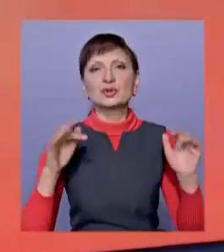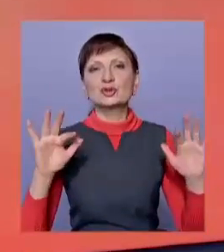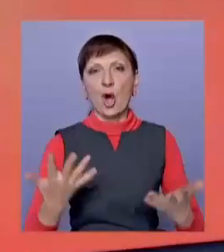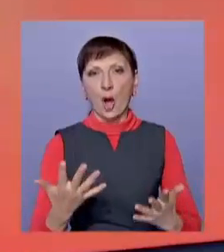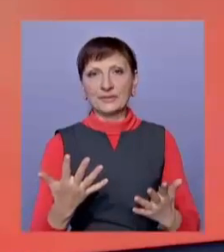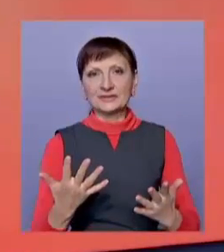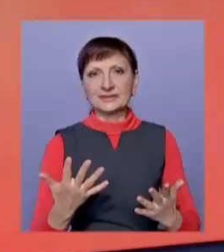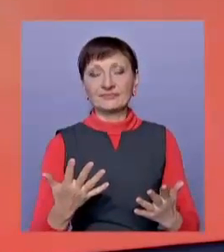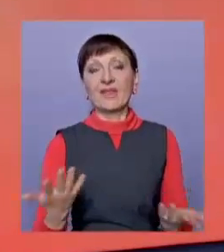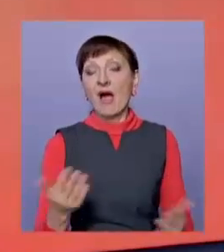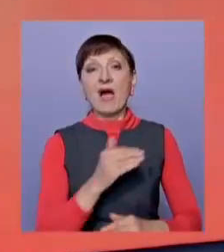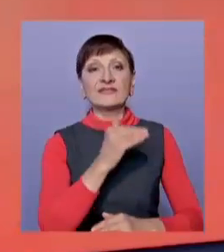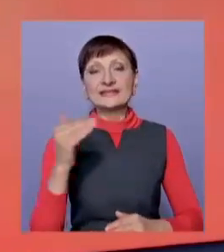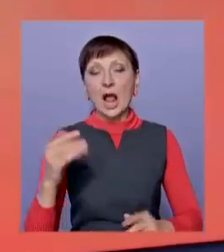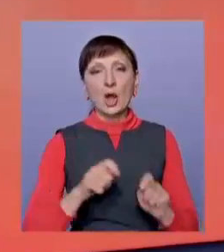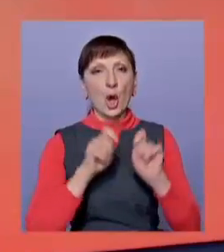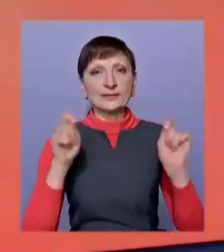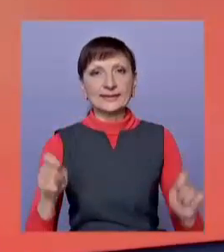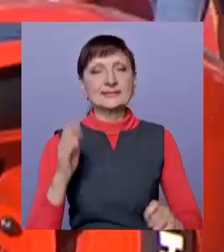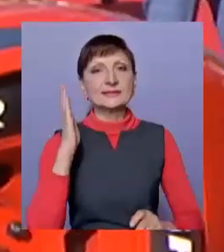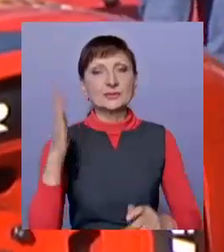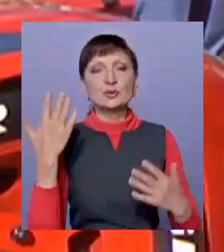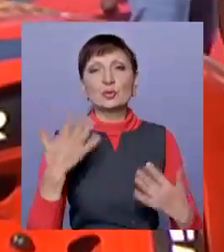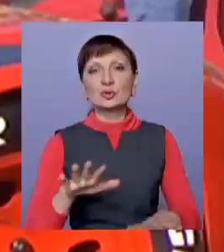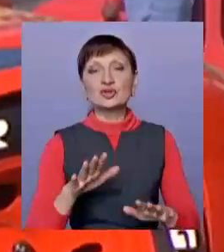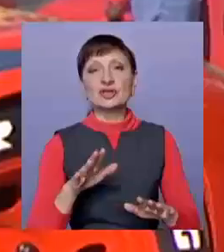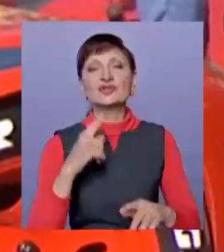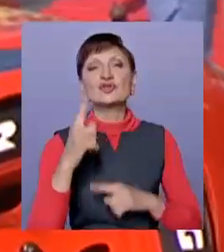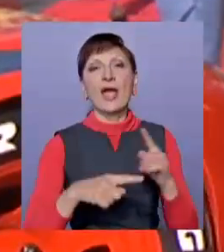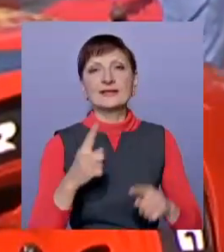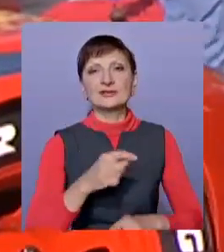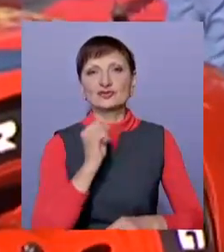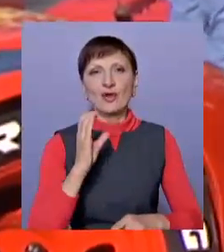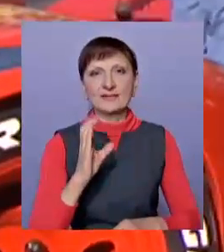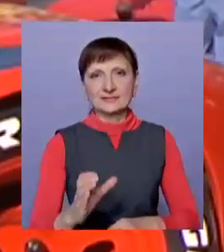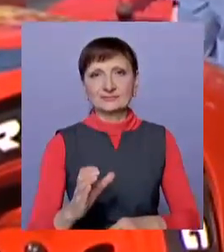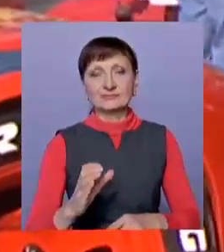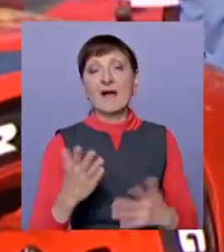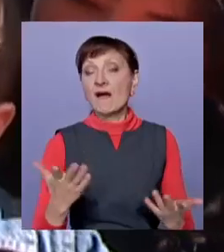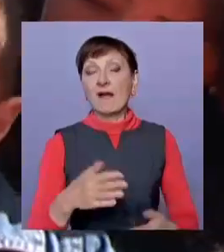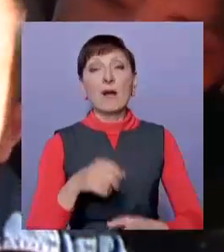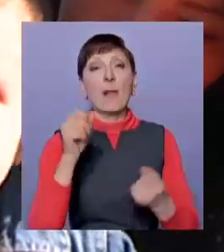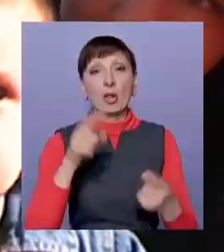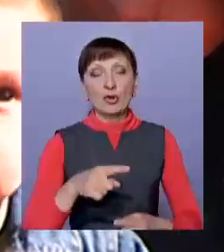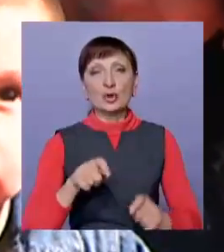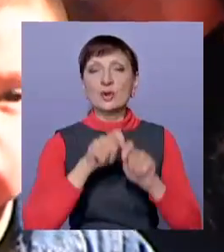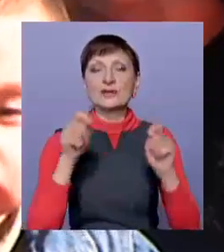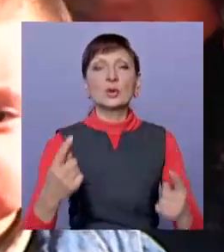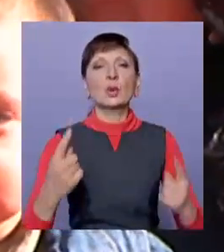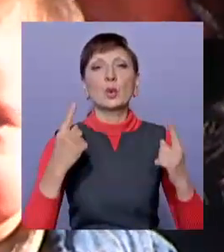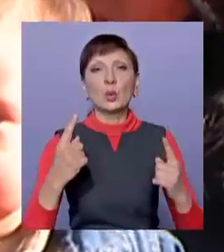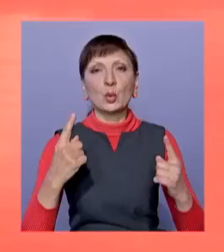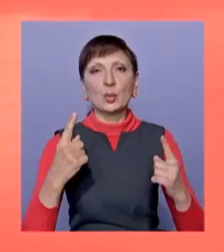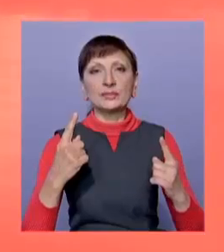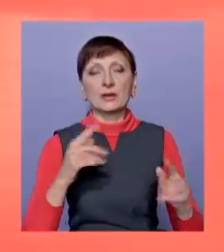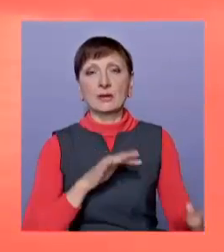событие. Официальное открытие состоится уже меньше, чем через час. Как и положено организации таких крупных